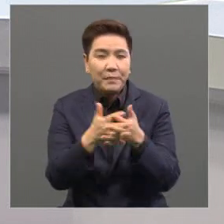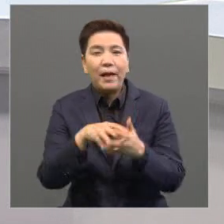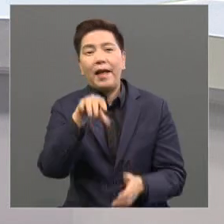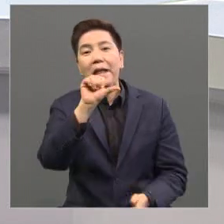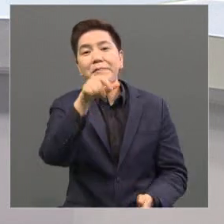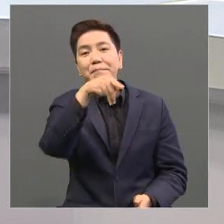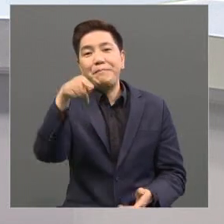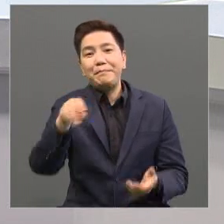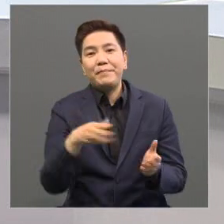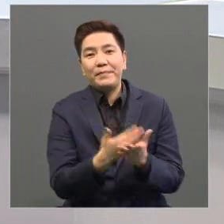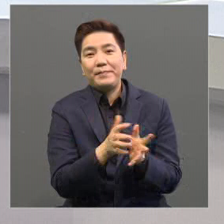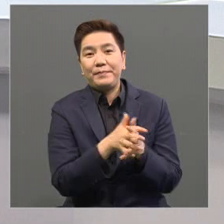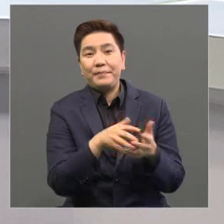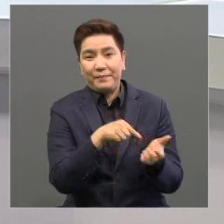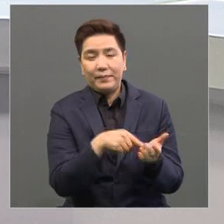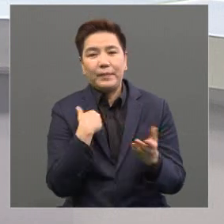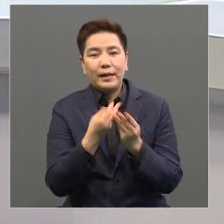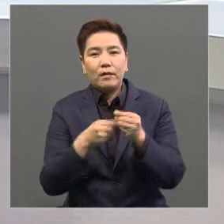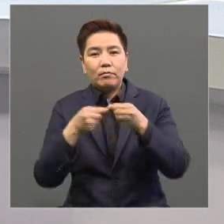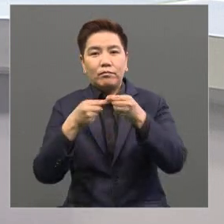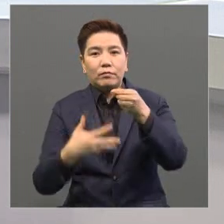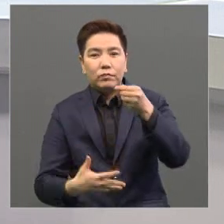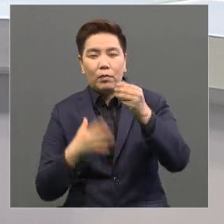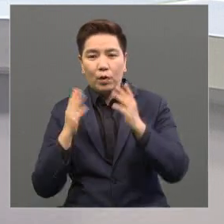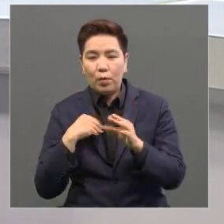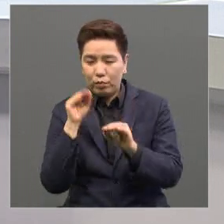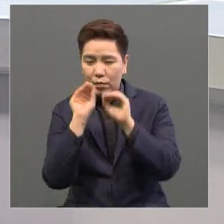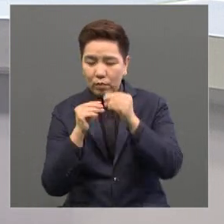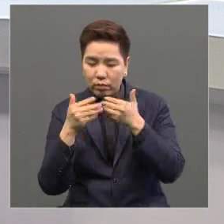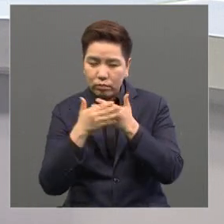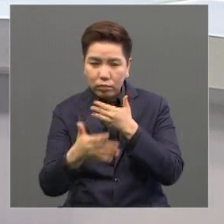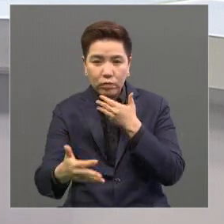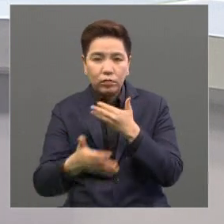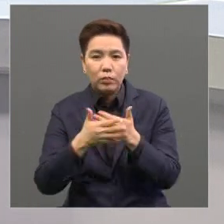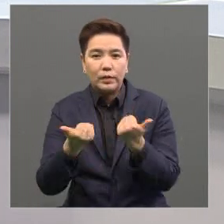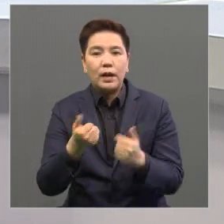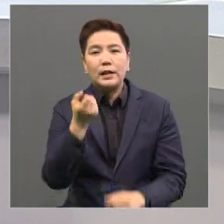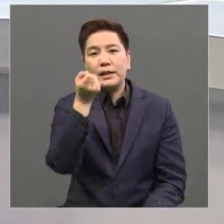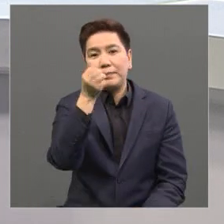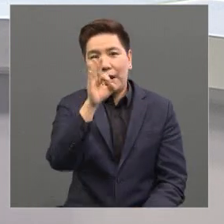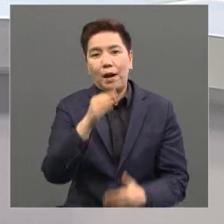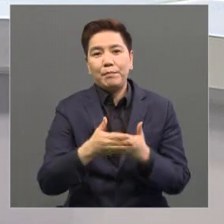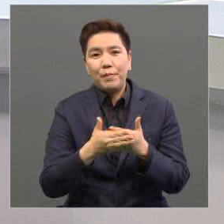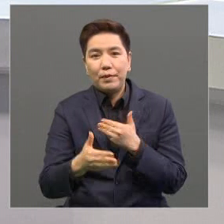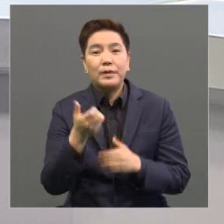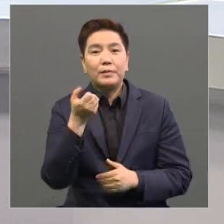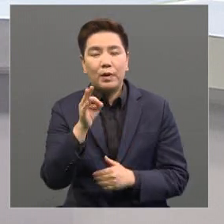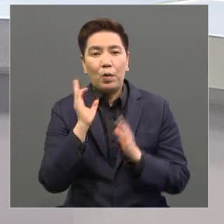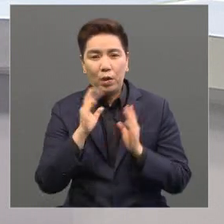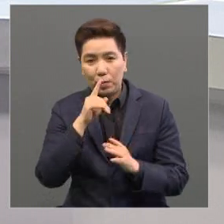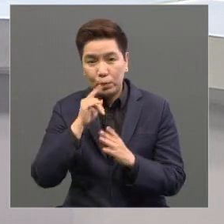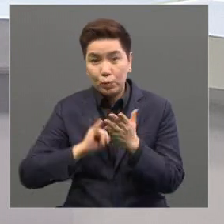คุณผู้ชมครับมันจะมีเลขชุดต่างๆของคนที่เอามาลงไว้เนี่ยมันรวมได้สูงสุดคือ 19ชุดเพราะฉะนั้น